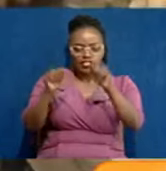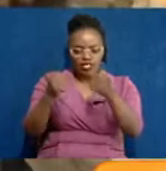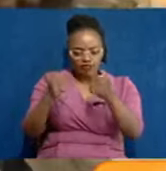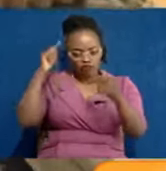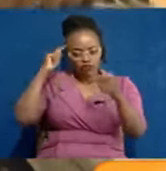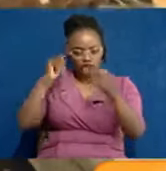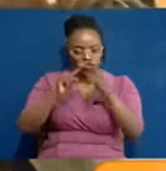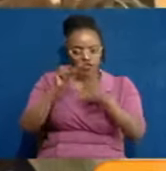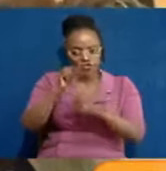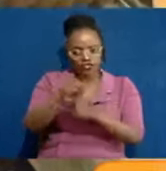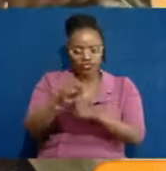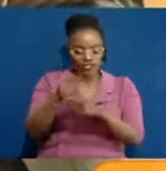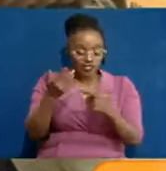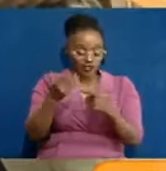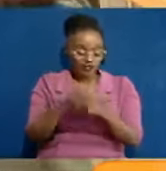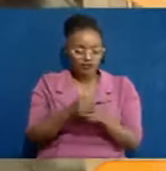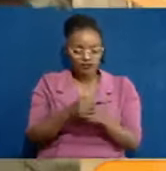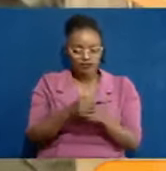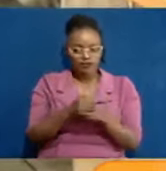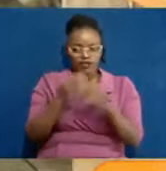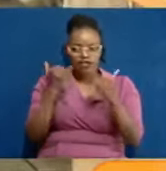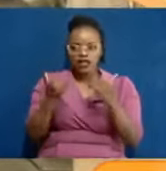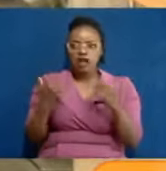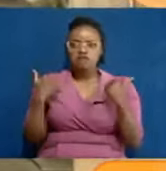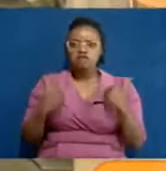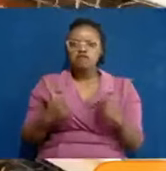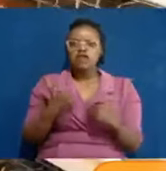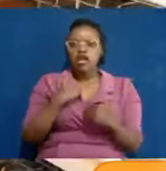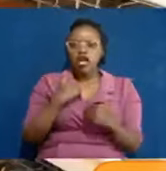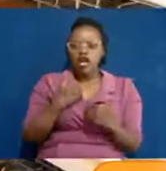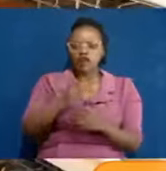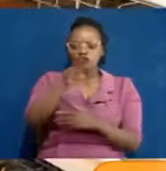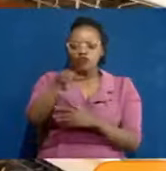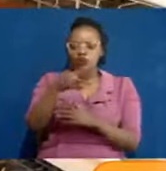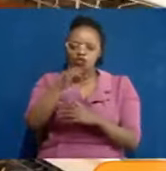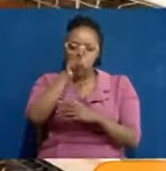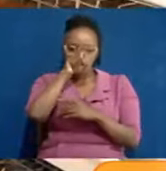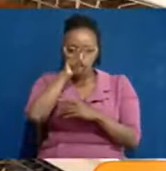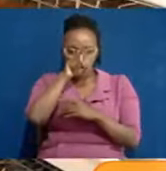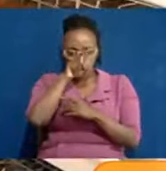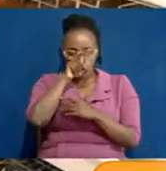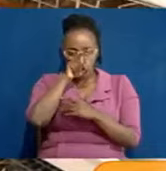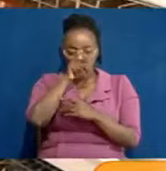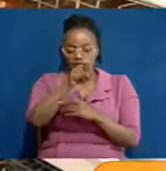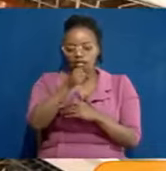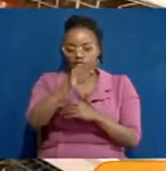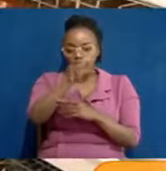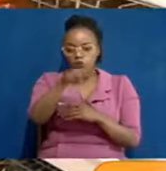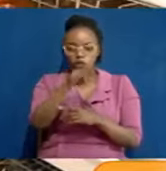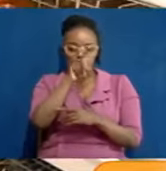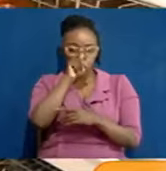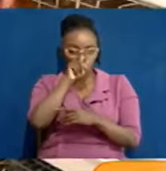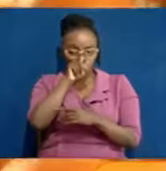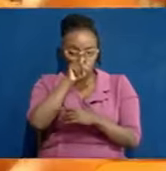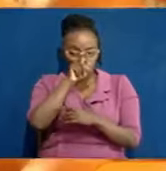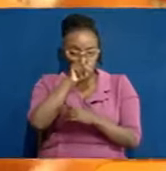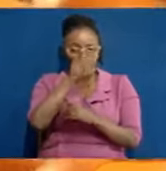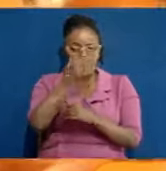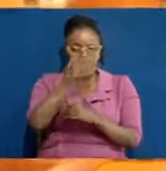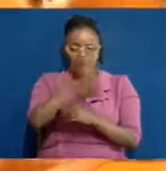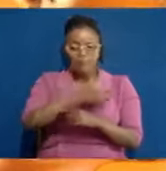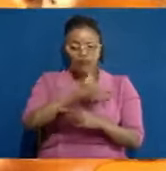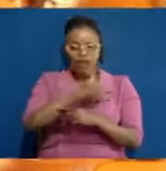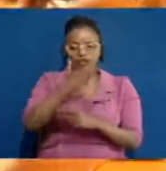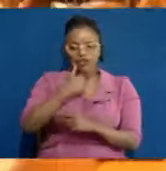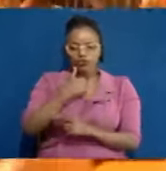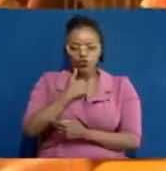this. Kwa sahi niko na kuku 2000. Hawa kuku 2000 ninafanikiwa